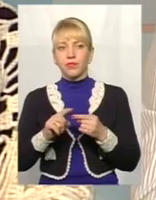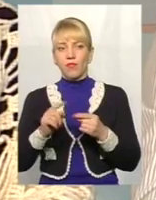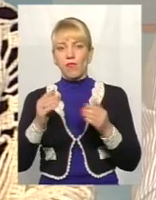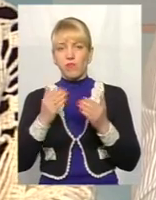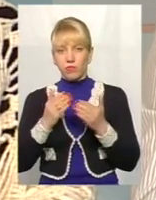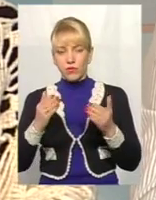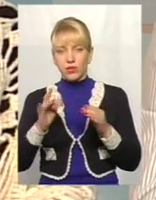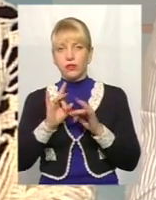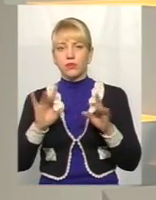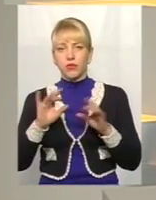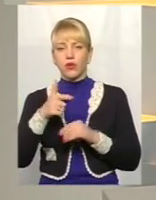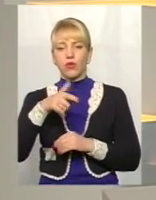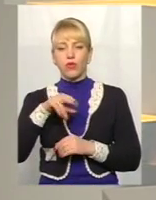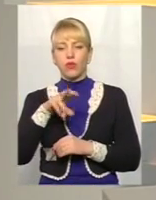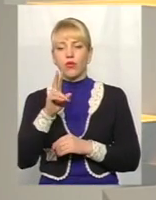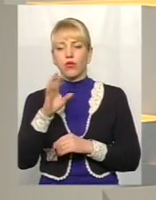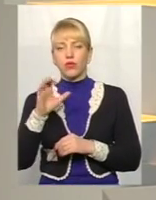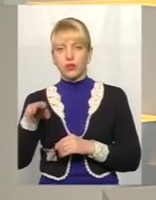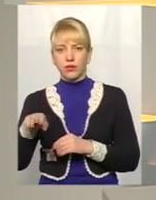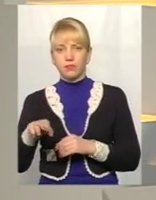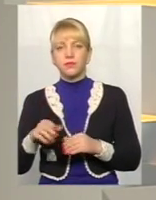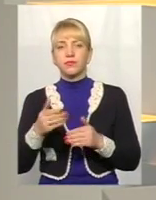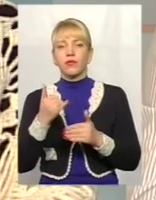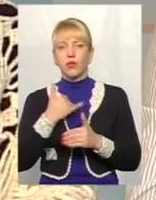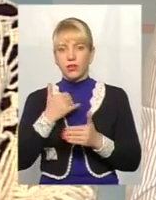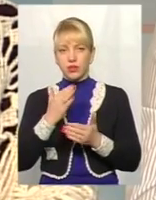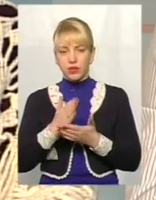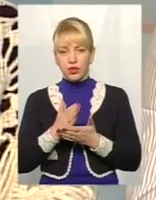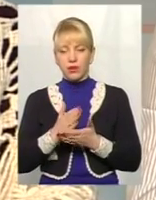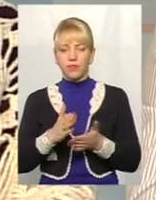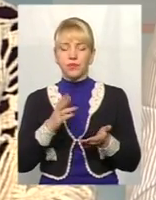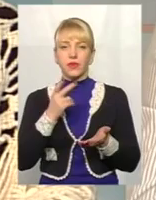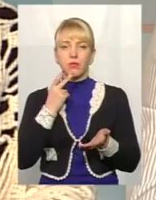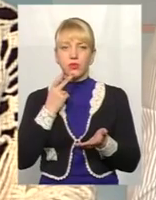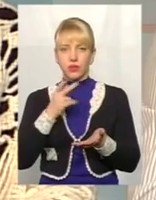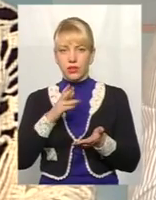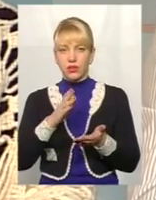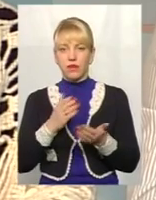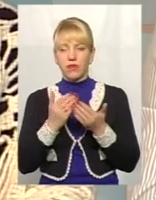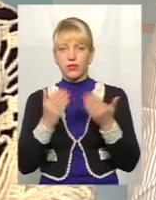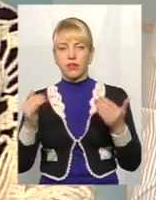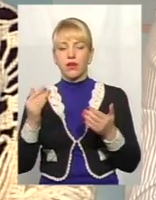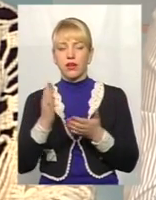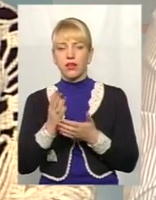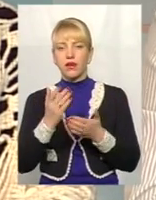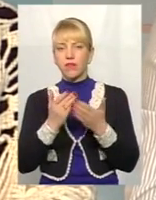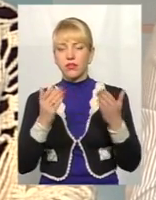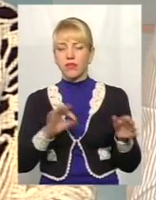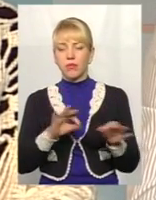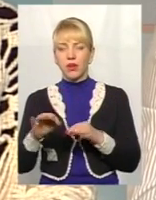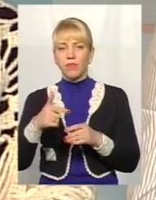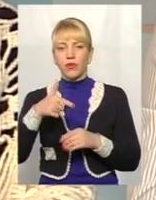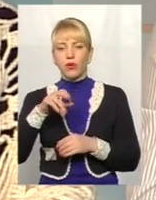розповідями про Голокост як такий. В нас є як стаціонарна виставка, так і виставка пересувна, яка називається «Голокост та